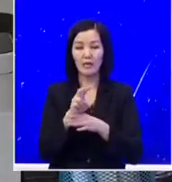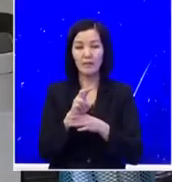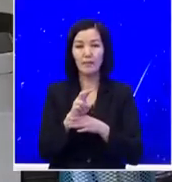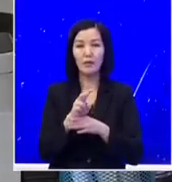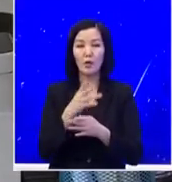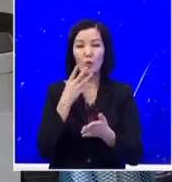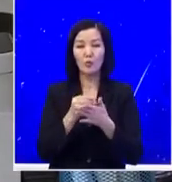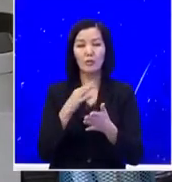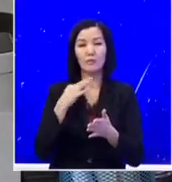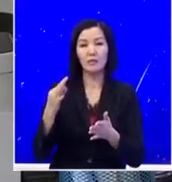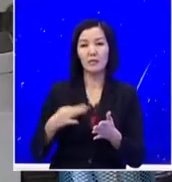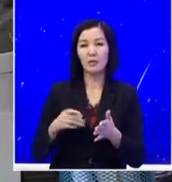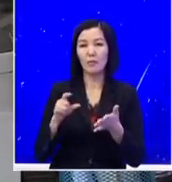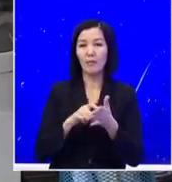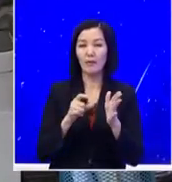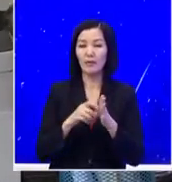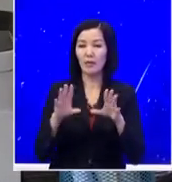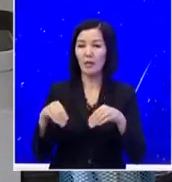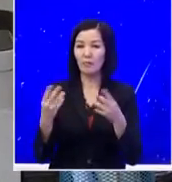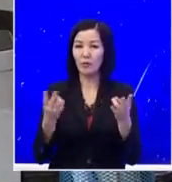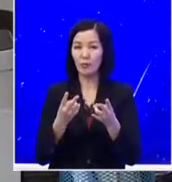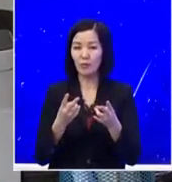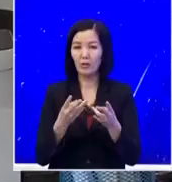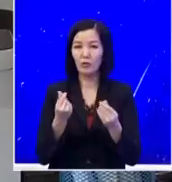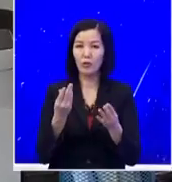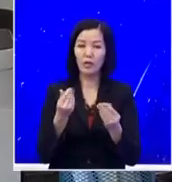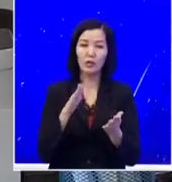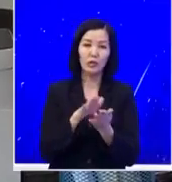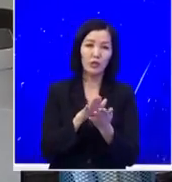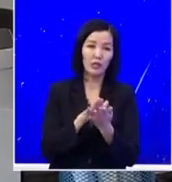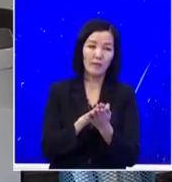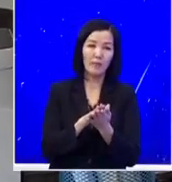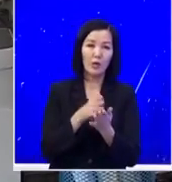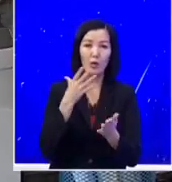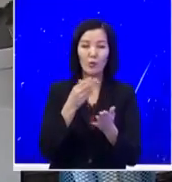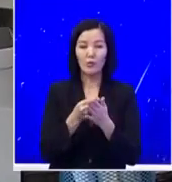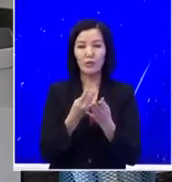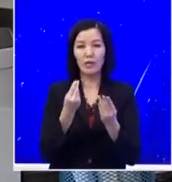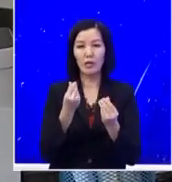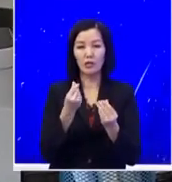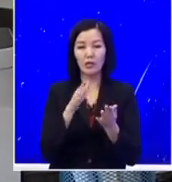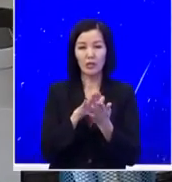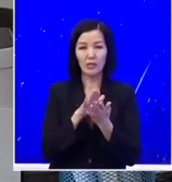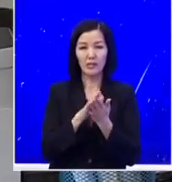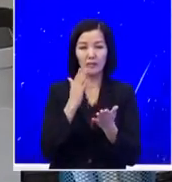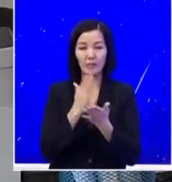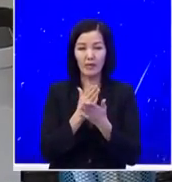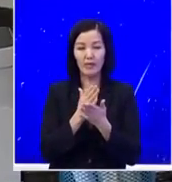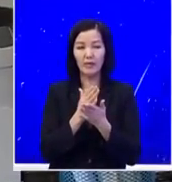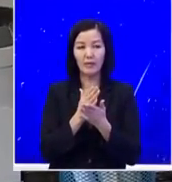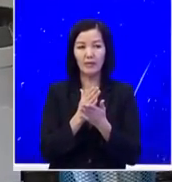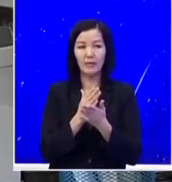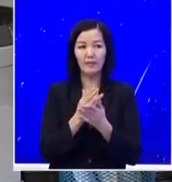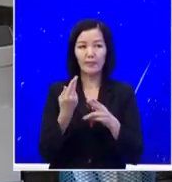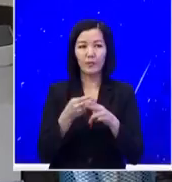балама соны түсіндіріп жеткізейін деп, өзінің депозит счеты бар, сон жинаватыр, сол